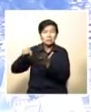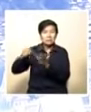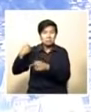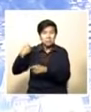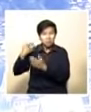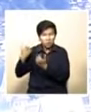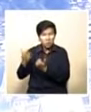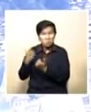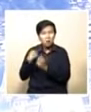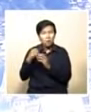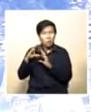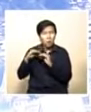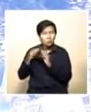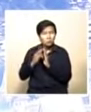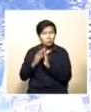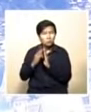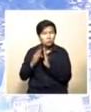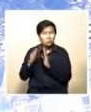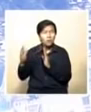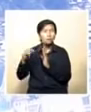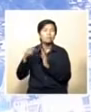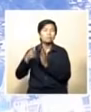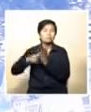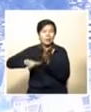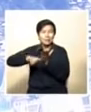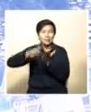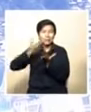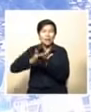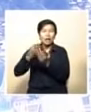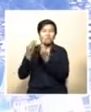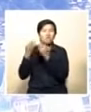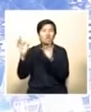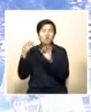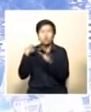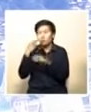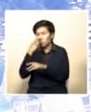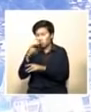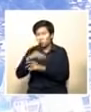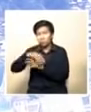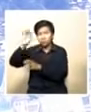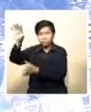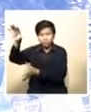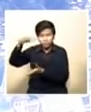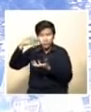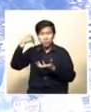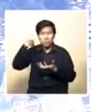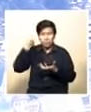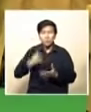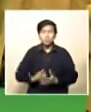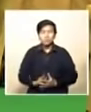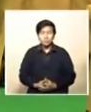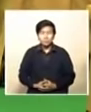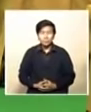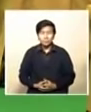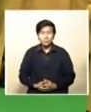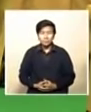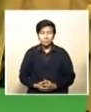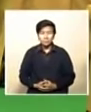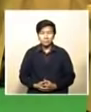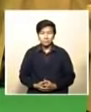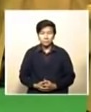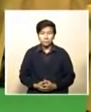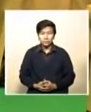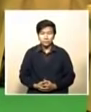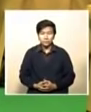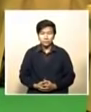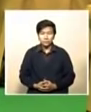แต่ของใหม่ไม่มีการส่งออกได้อีกต่อไปมาตรการนี้ยังใช้บังคับอยู่ในเ